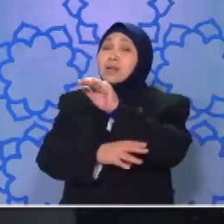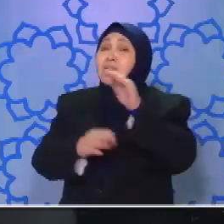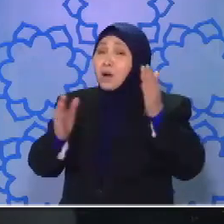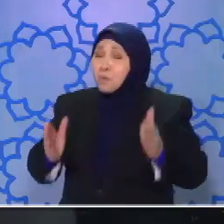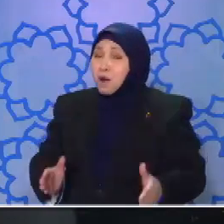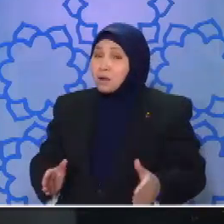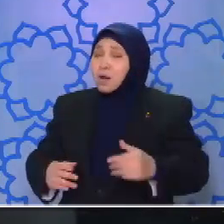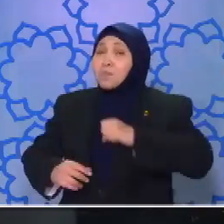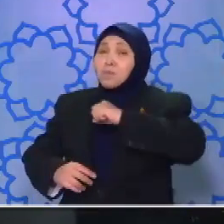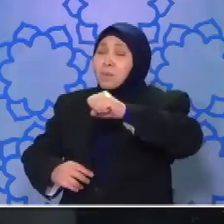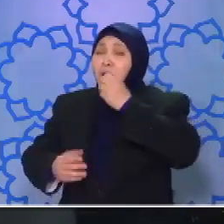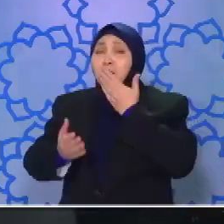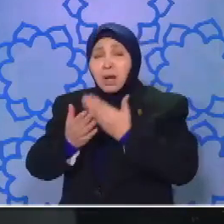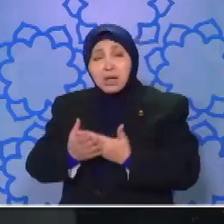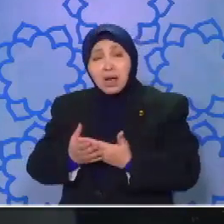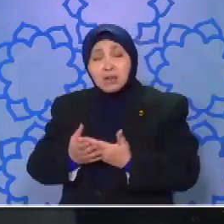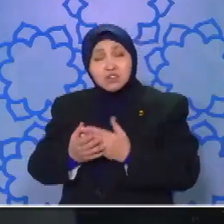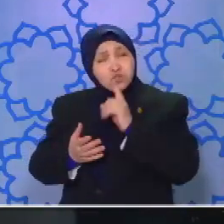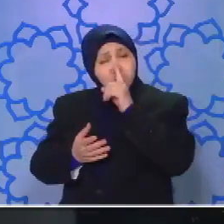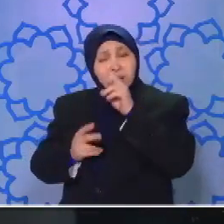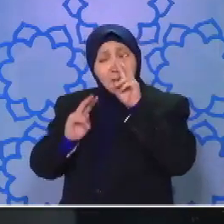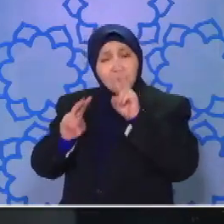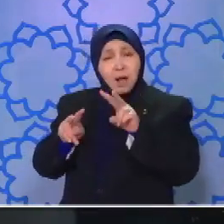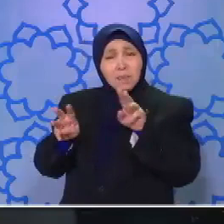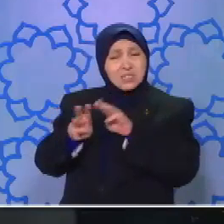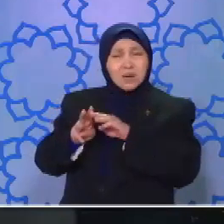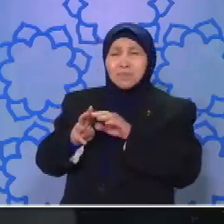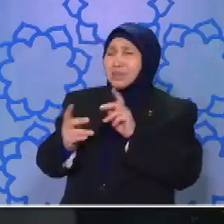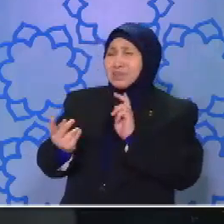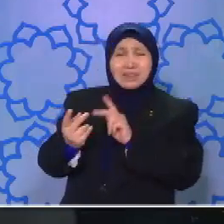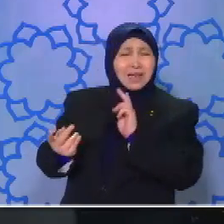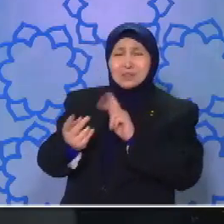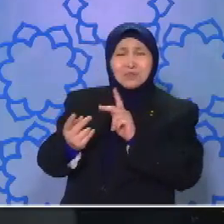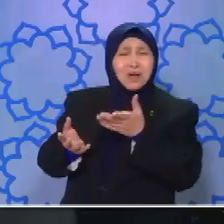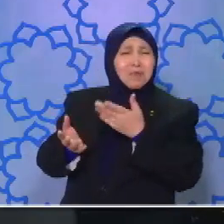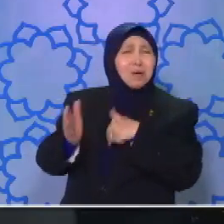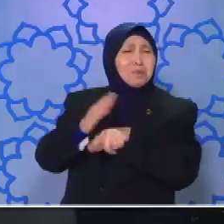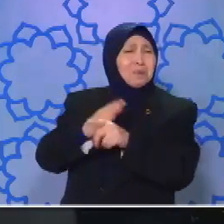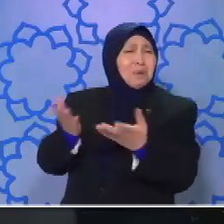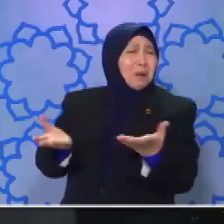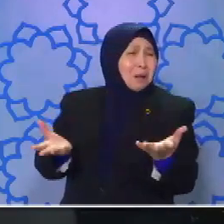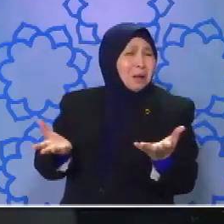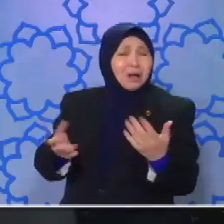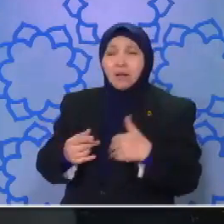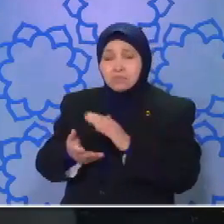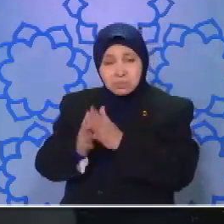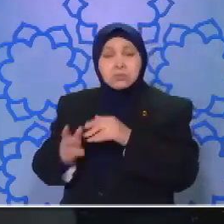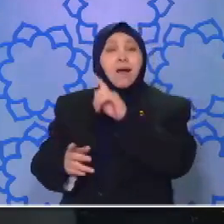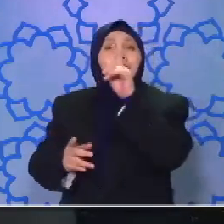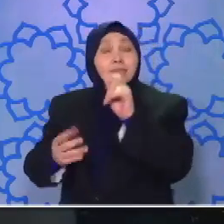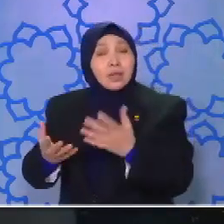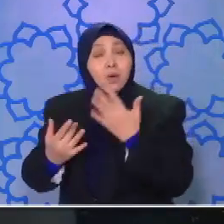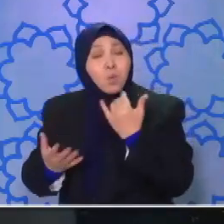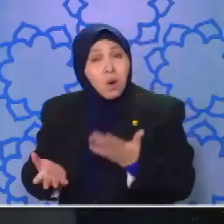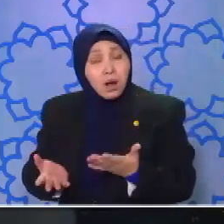seorang yang memperjuangkan kebaikan, sudah tentu nampak macam tak kena, ya. Maka qad balagta min ladunni udhra,